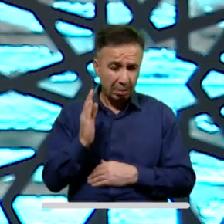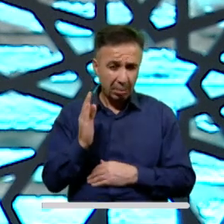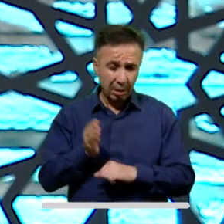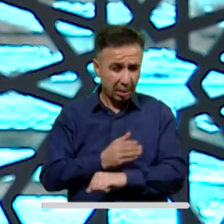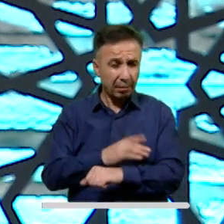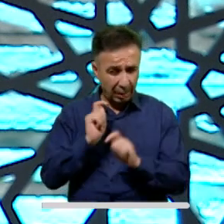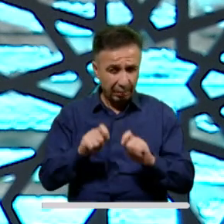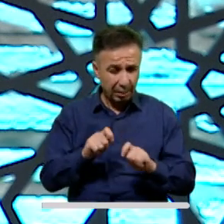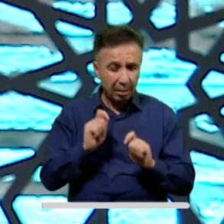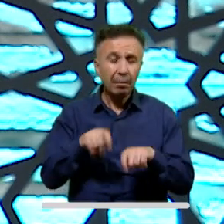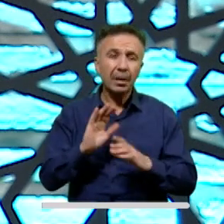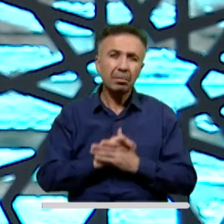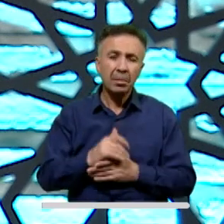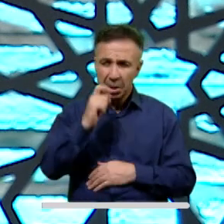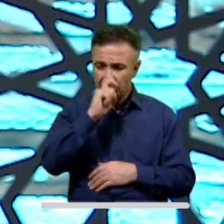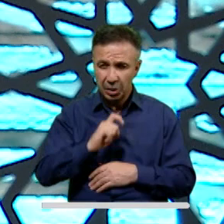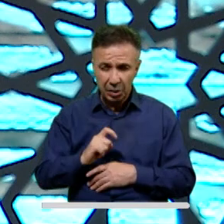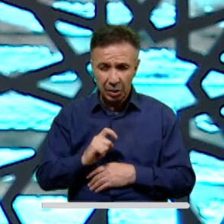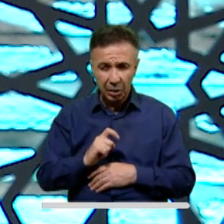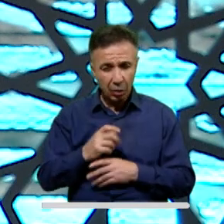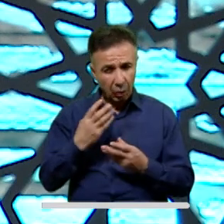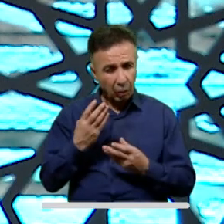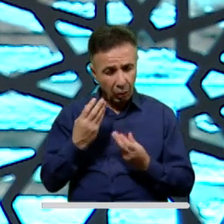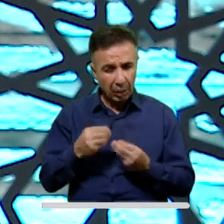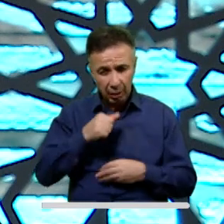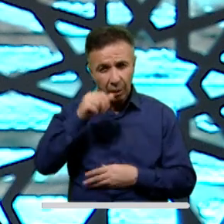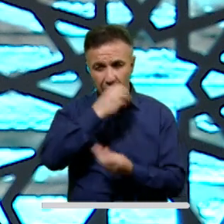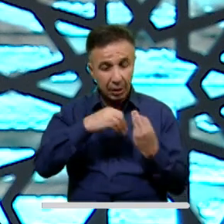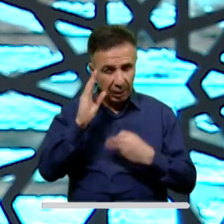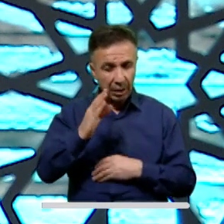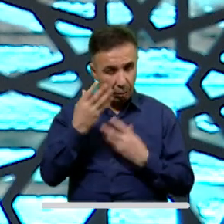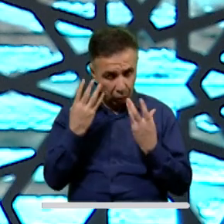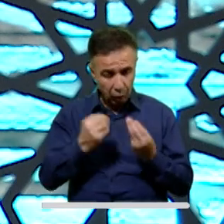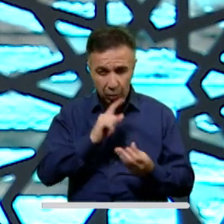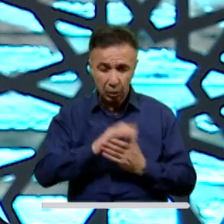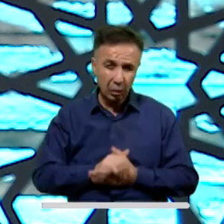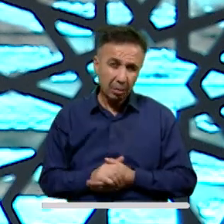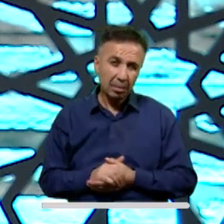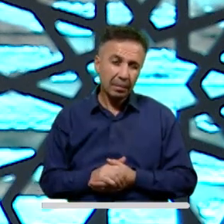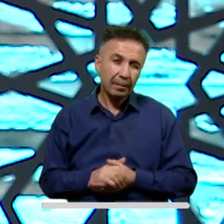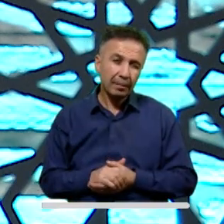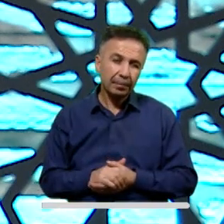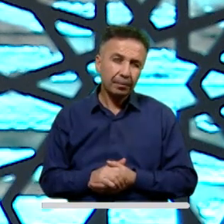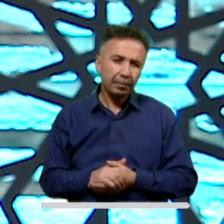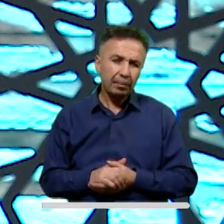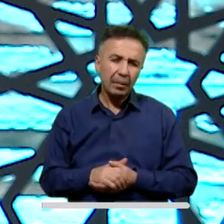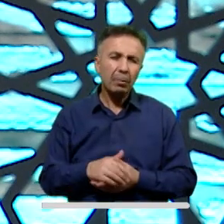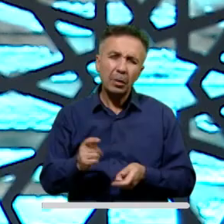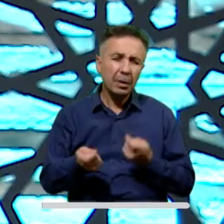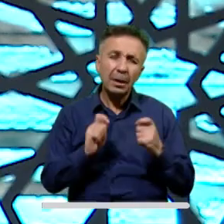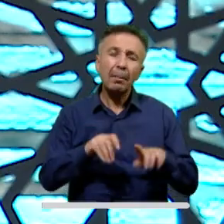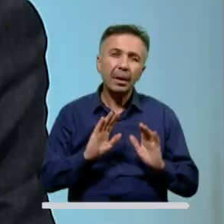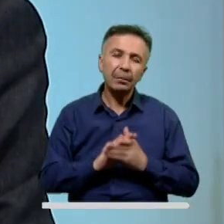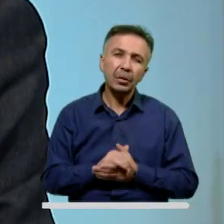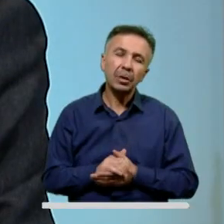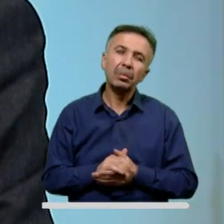diyor. İşçi olarak gittim. Herhangi bir işte çalıştım yok diyor. Ben sadece vizem o şekildeydi ama ben bu işlerin hiçbirini yapmadım. Bir